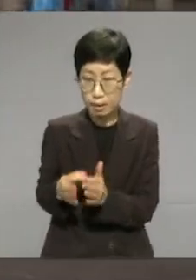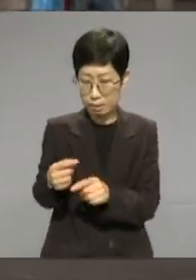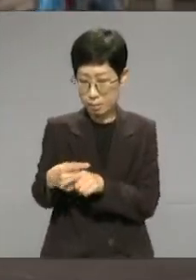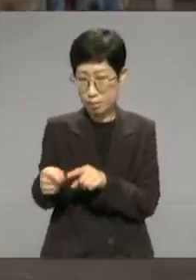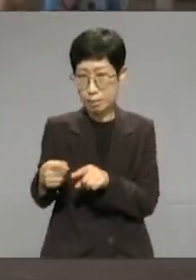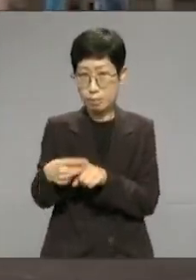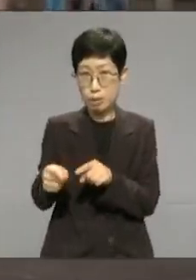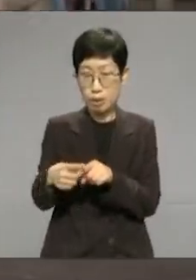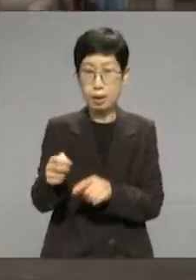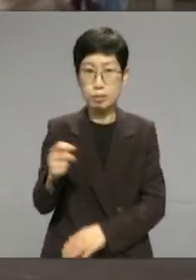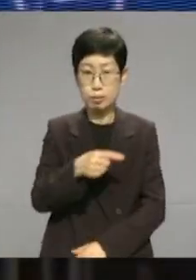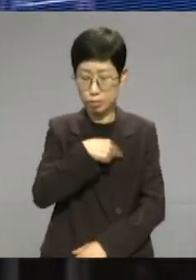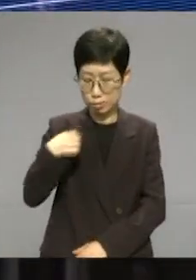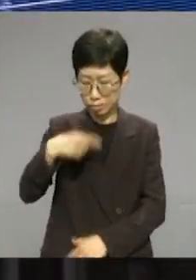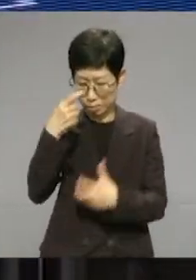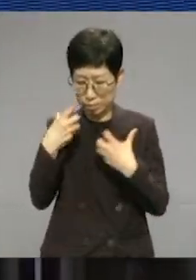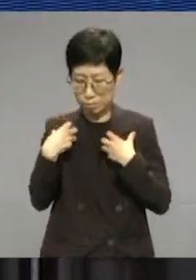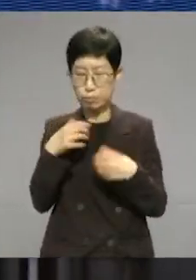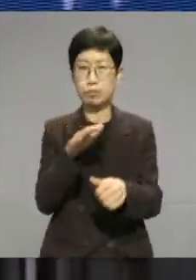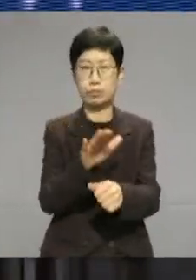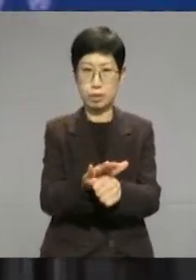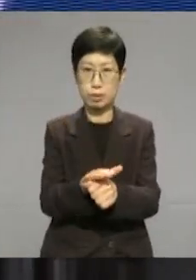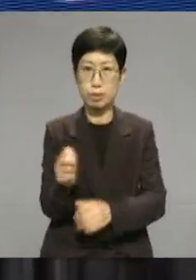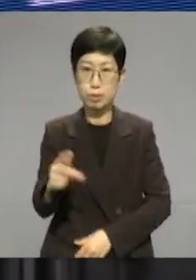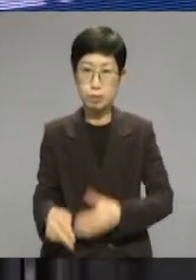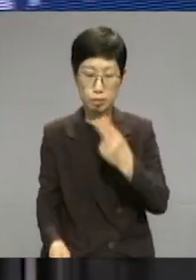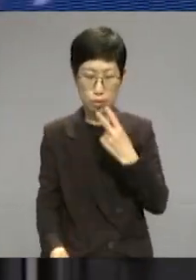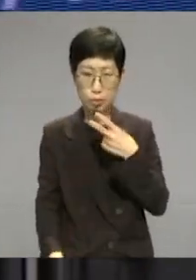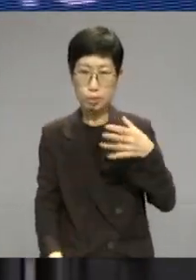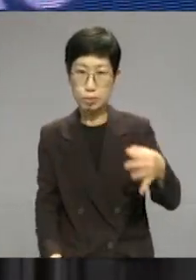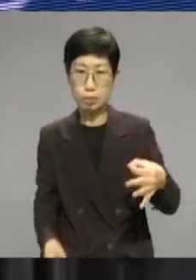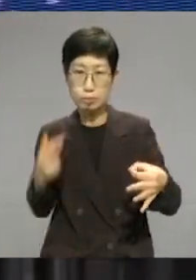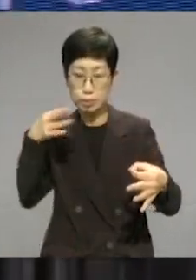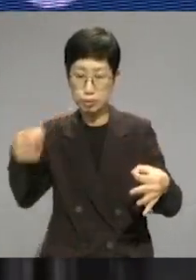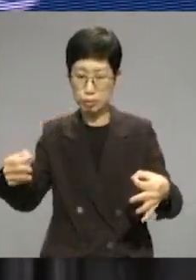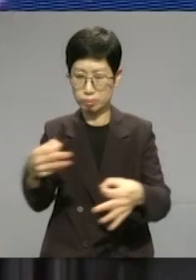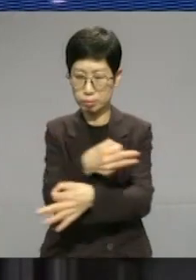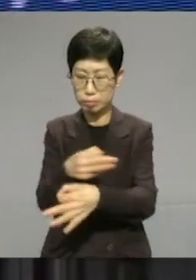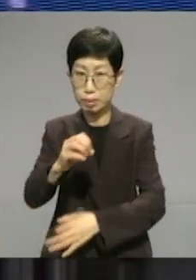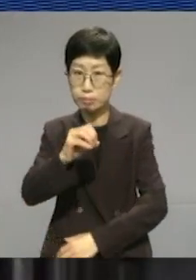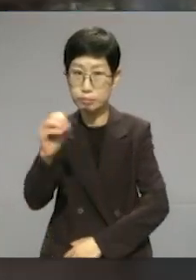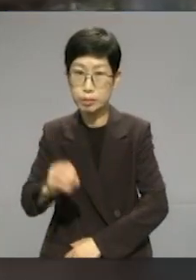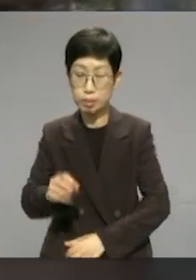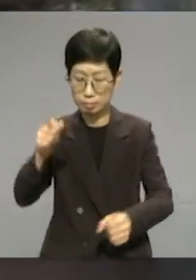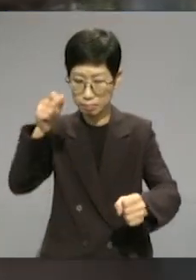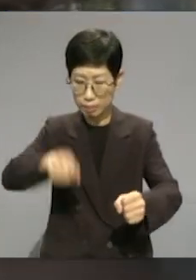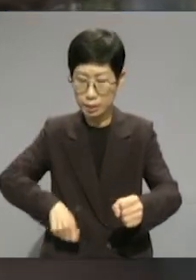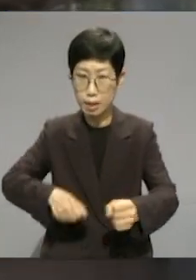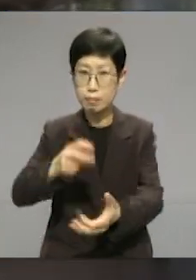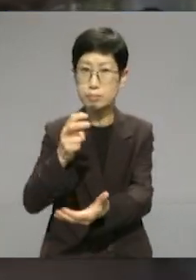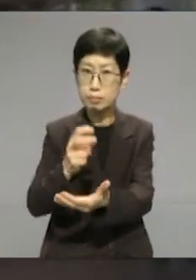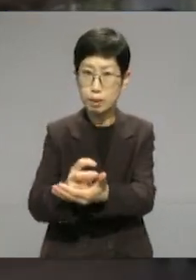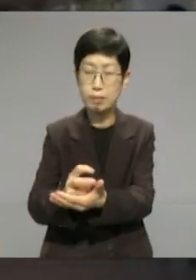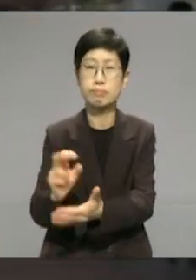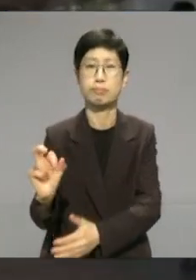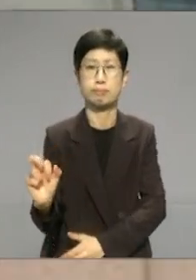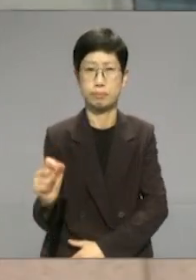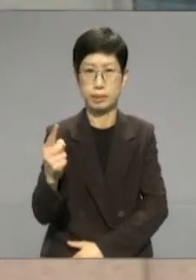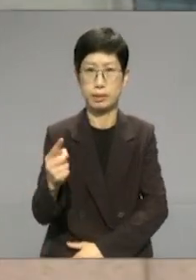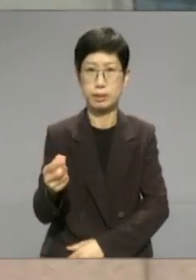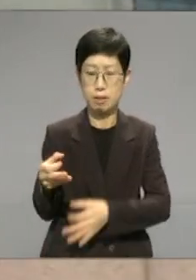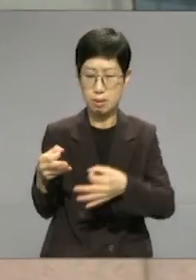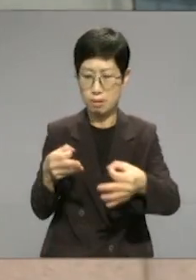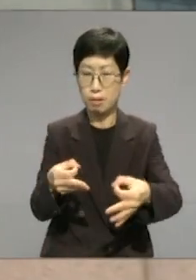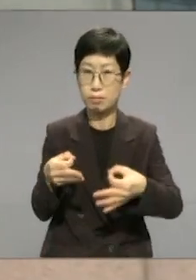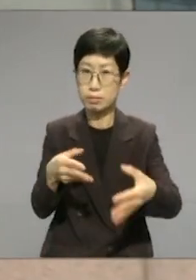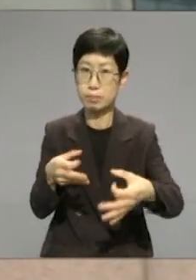가치평가와 중국 정부의 정책적 지원, 홍콩 달러의 미 달러화에 대한 고정 환율제가 가진 매력 등에 힘입어 글로벌